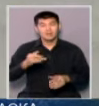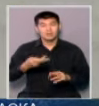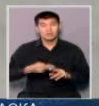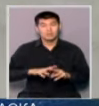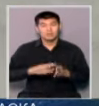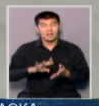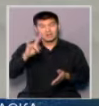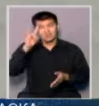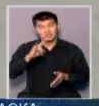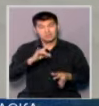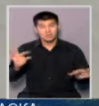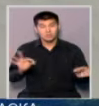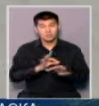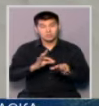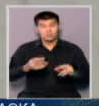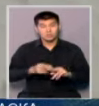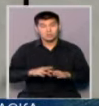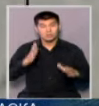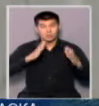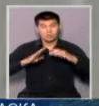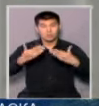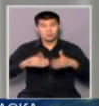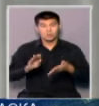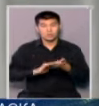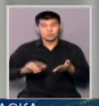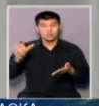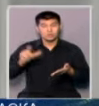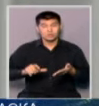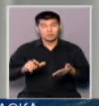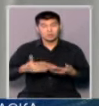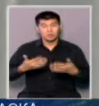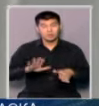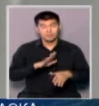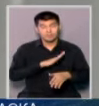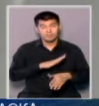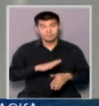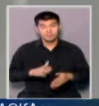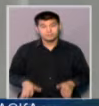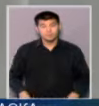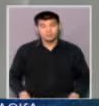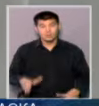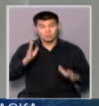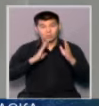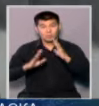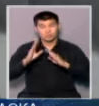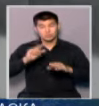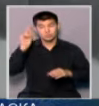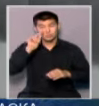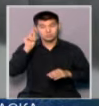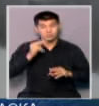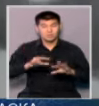атындағы Қазақ ұлттық мемлекеттік университетінің журналистика факультетін тәмамдады. Университет қабырғасында